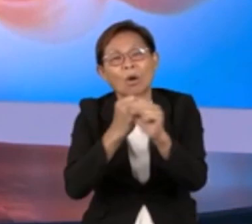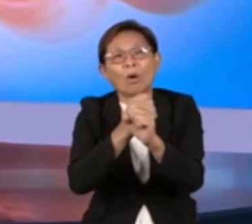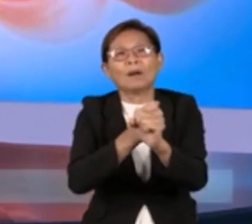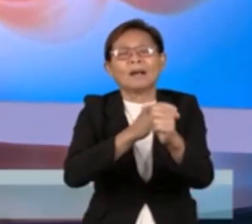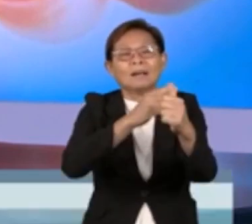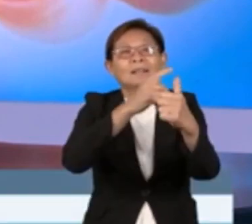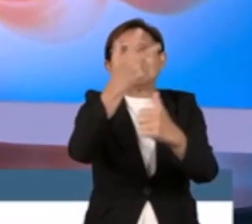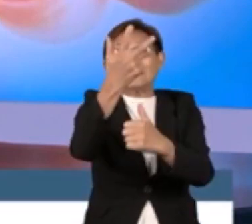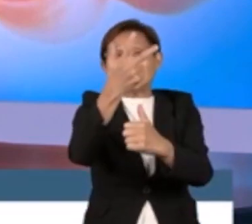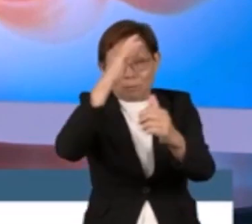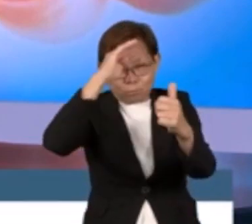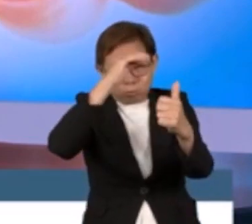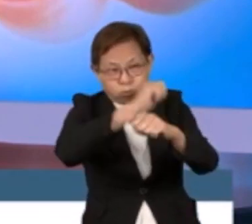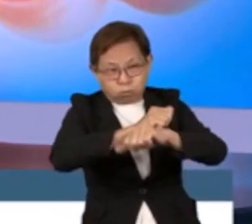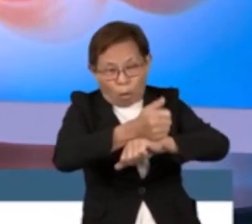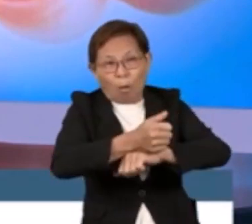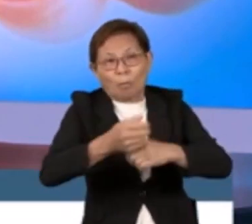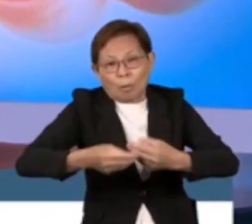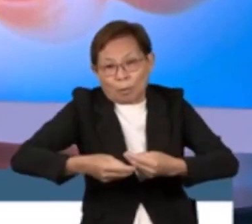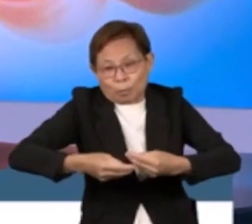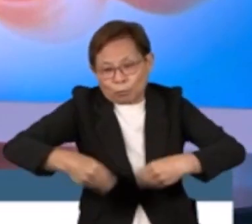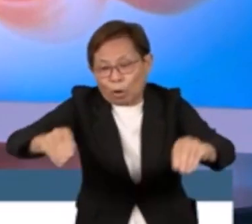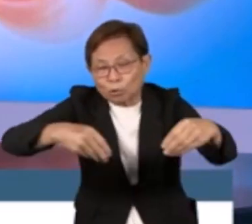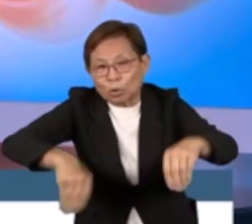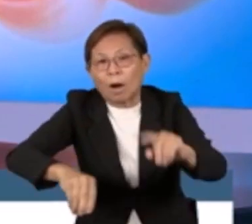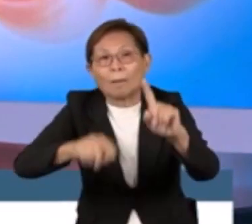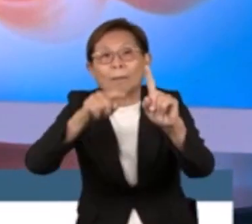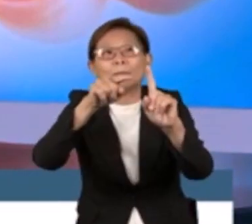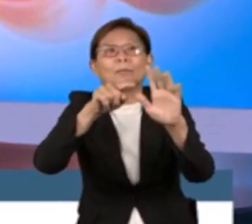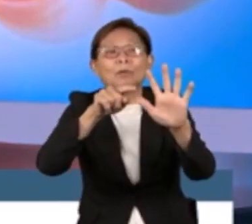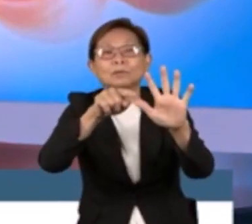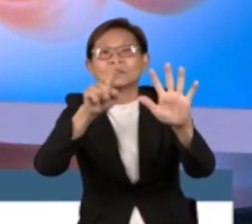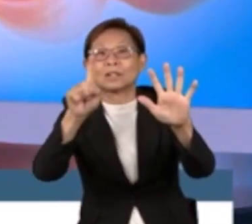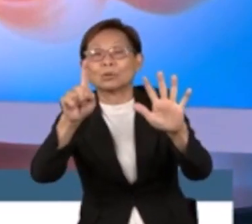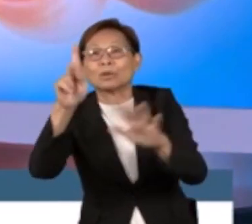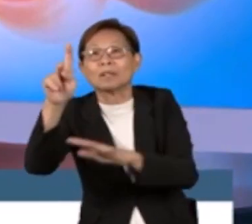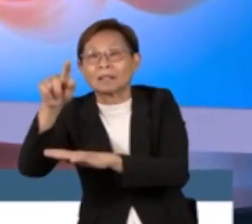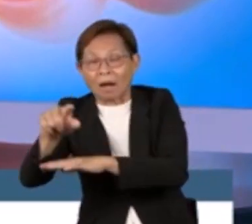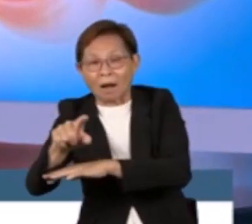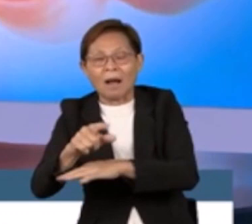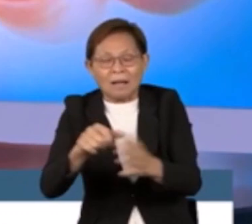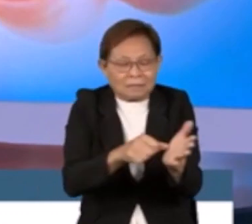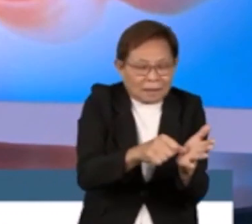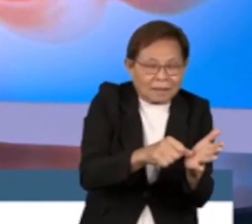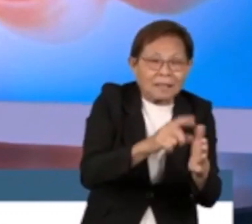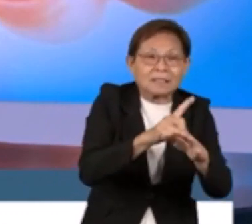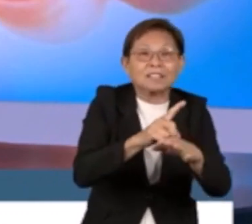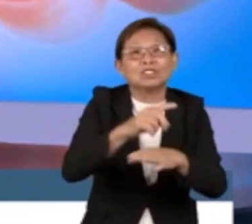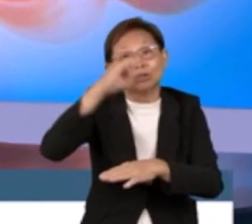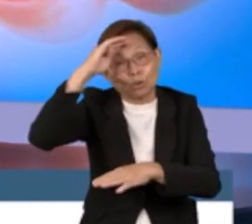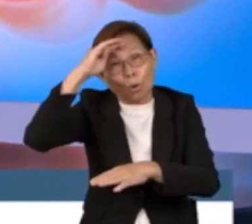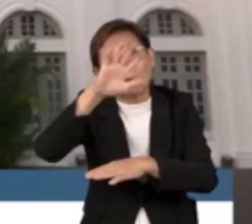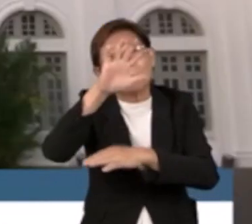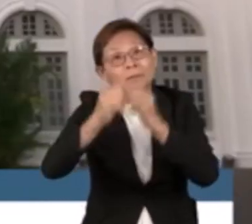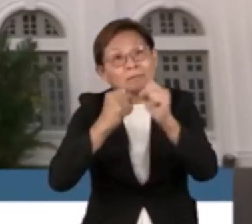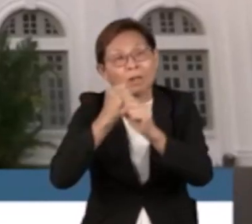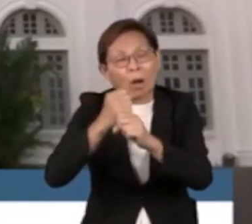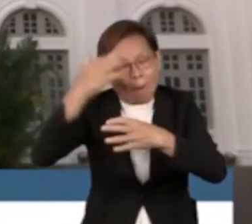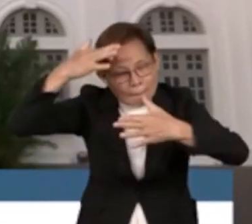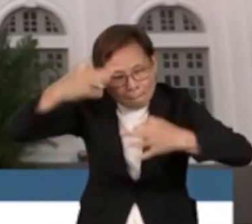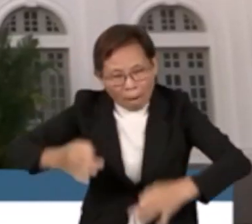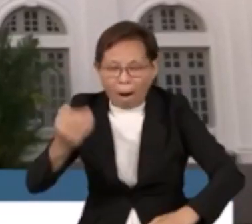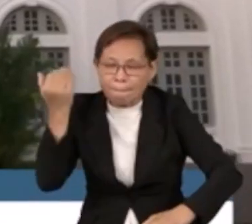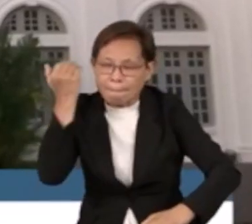3 perteduhan Mengejar Satu pukulan 91 kg dada di ulutiram 5 tahun lalu keputusan dibuat Hakim